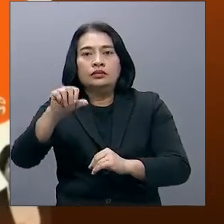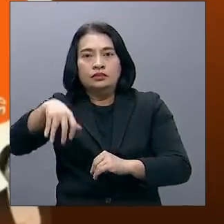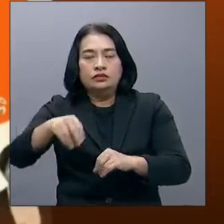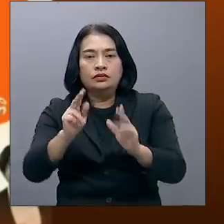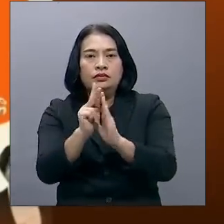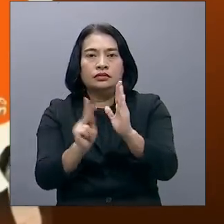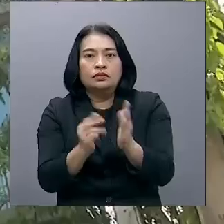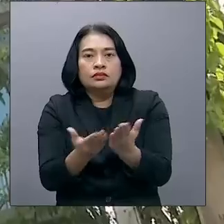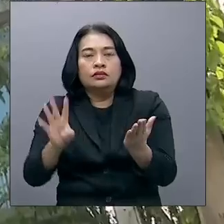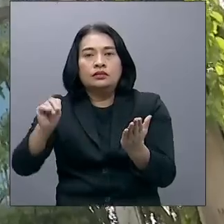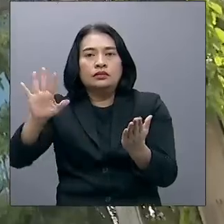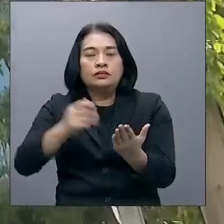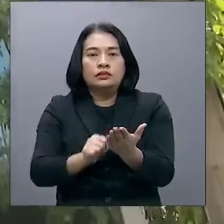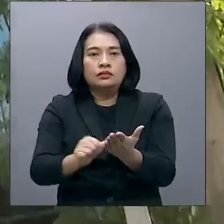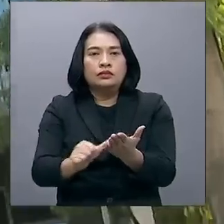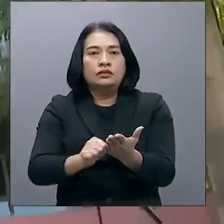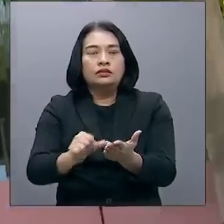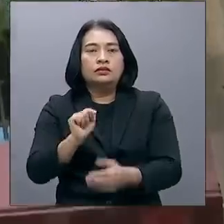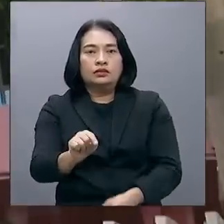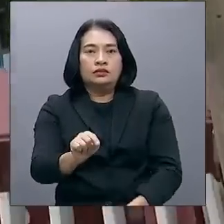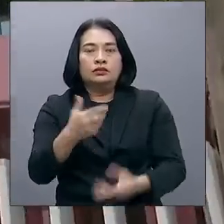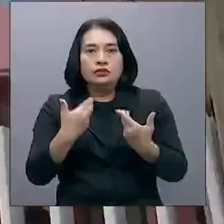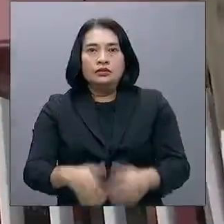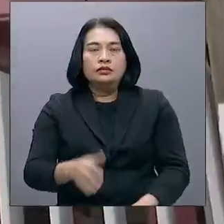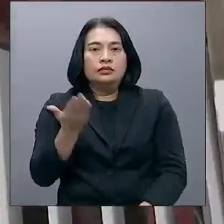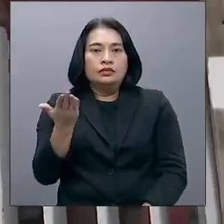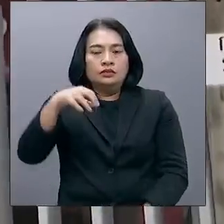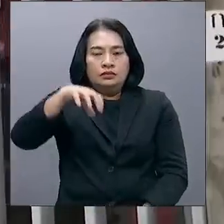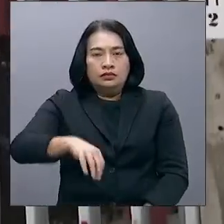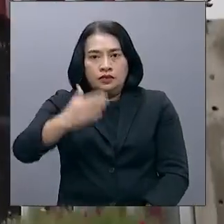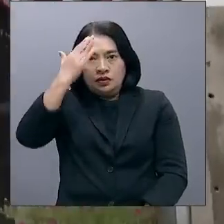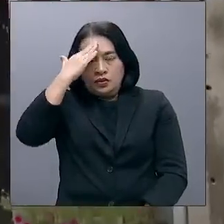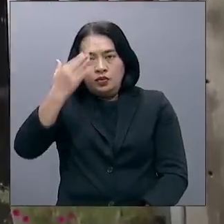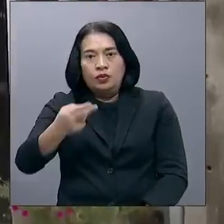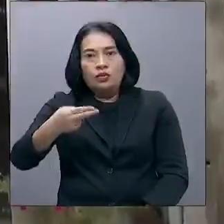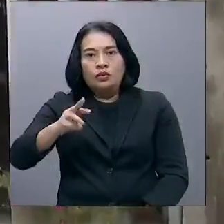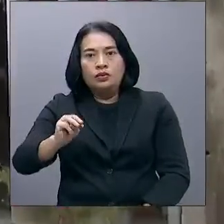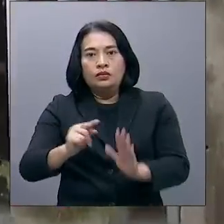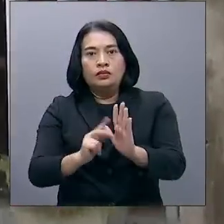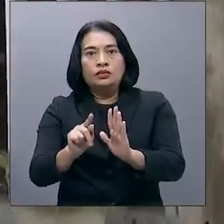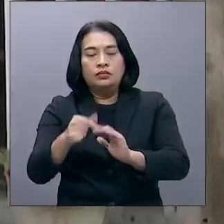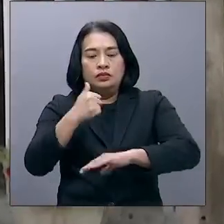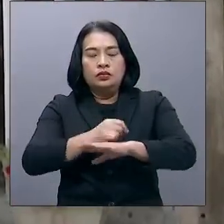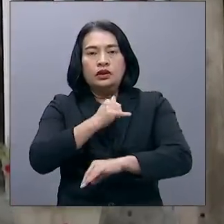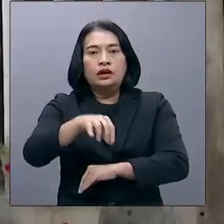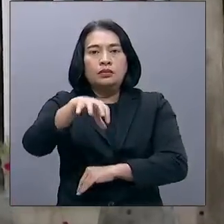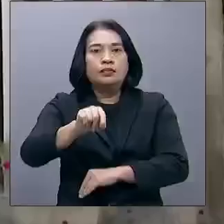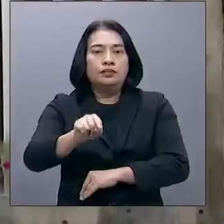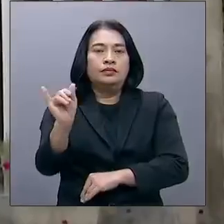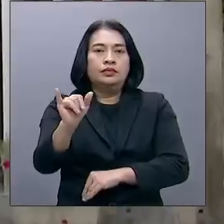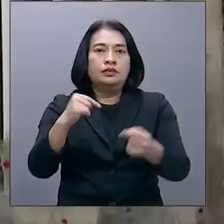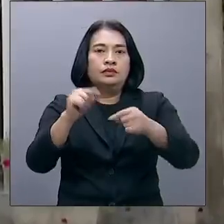ฉบับค่ะขณะที่พรรคที่ทำการพรรคก้าวไกลนะคะซอยหัวหมาก42วันนี้ยังไม่มีแกนนำเข้าพรรคค่ะและแม้